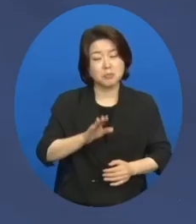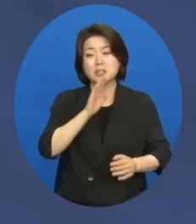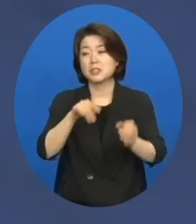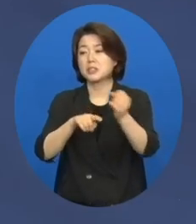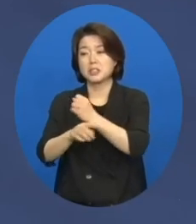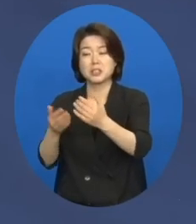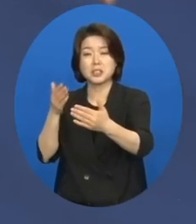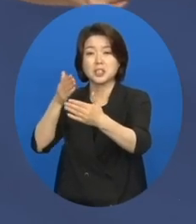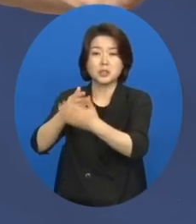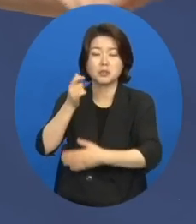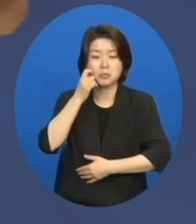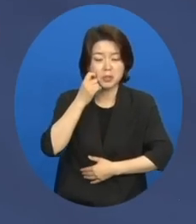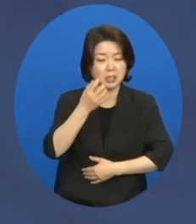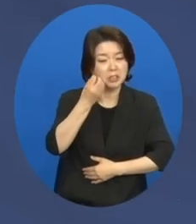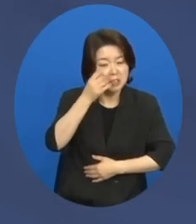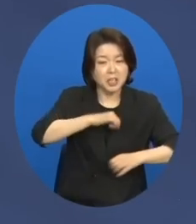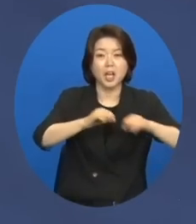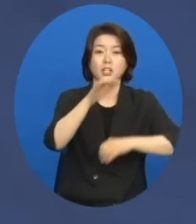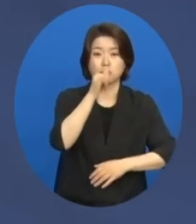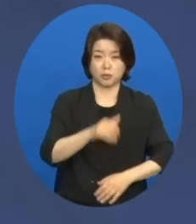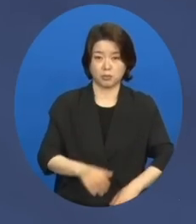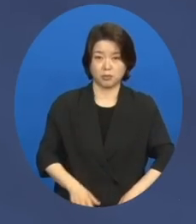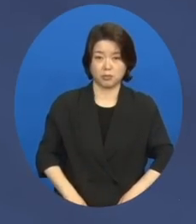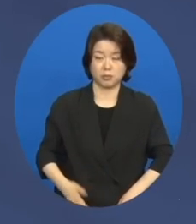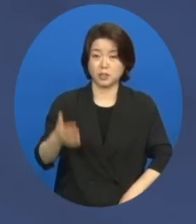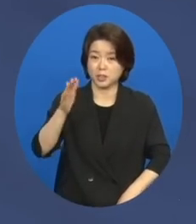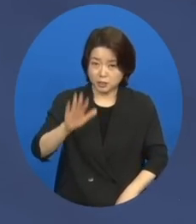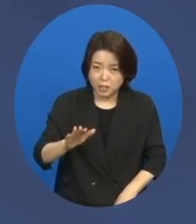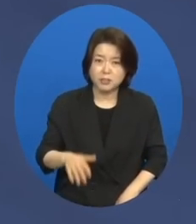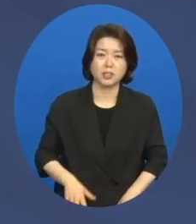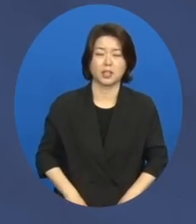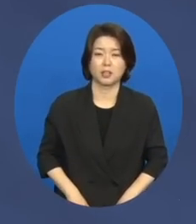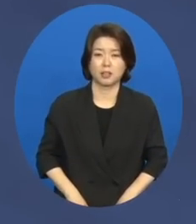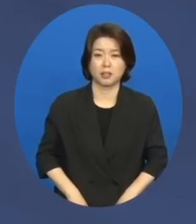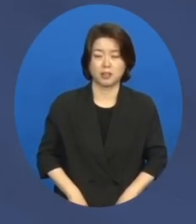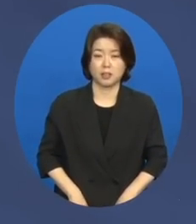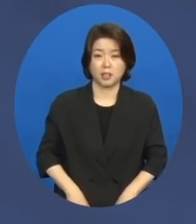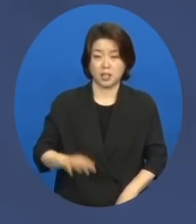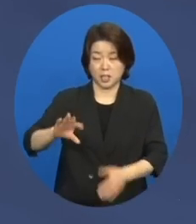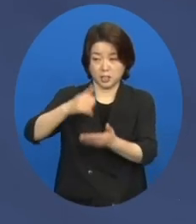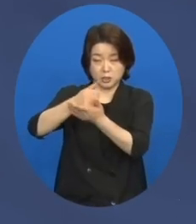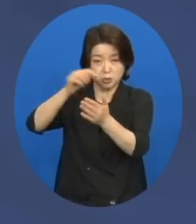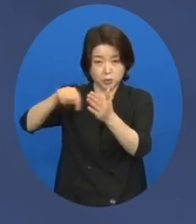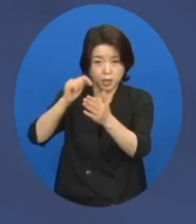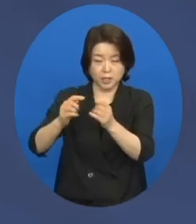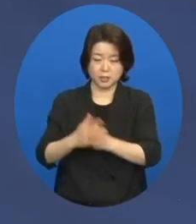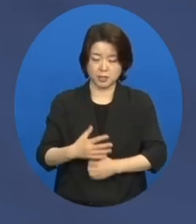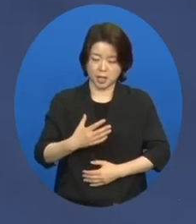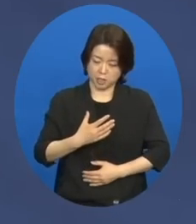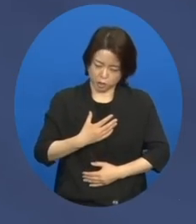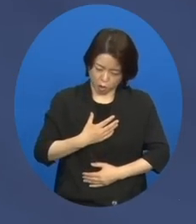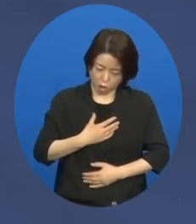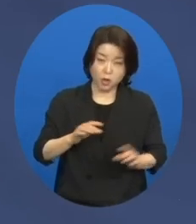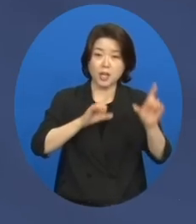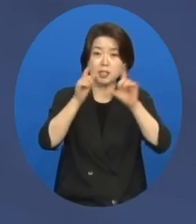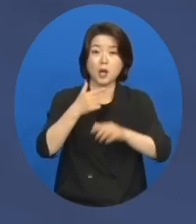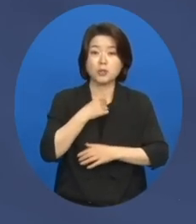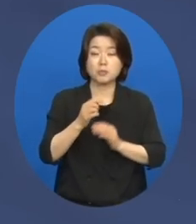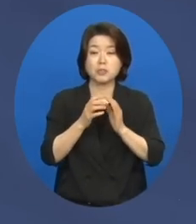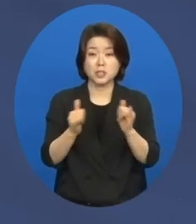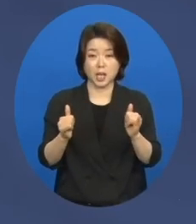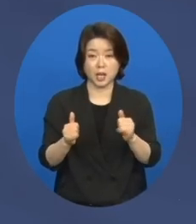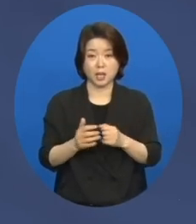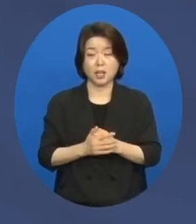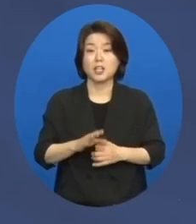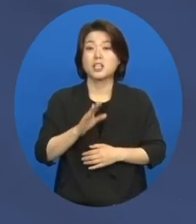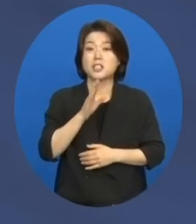못하는 이상한 짓들을 할 것이다. 그런데 무릇 그리스도 안에서 경건하게 살고자 하는 자,